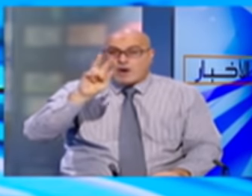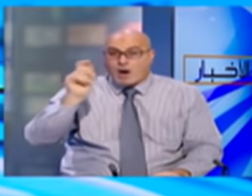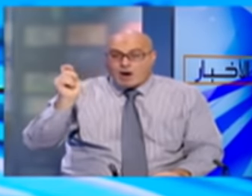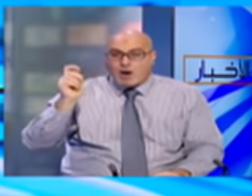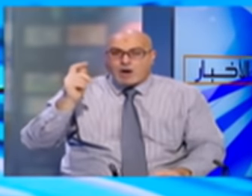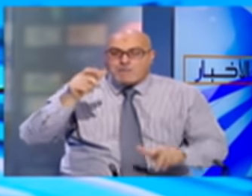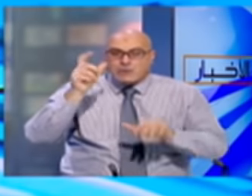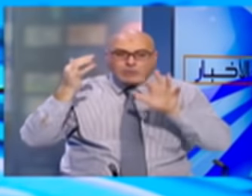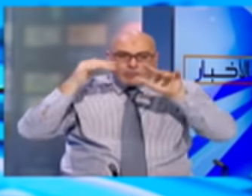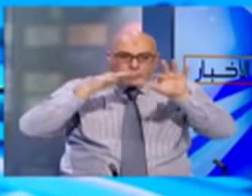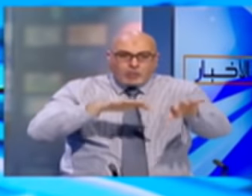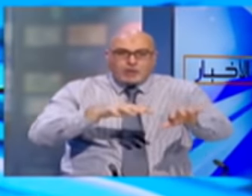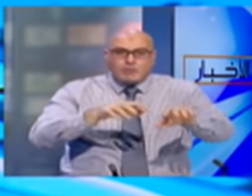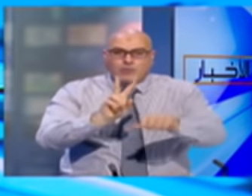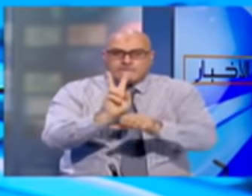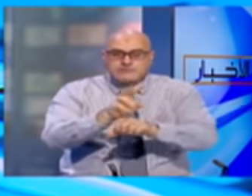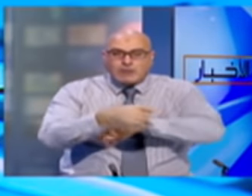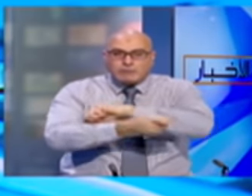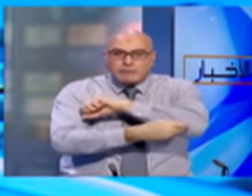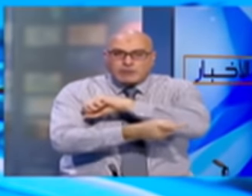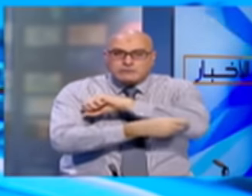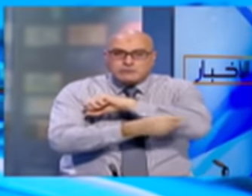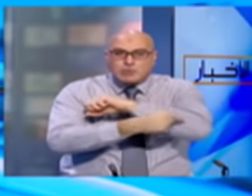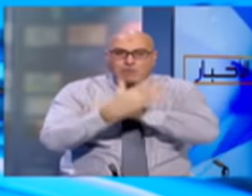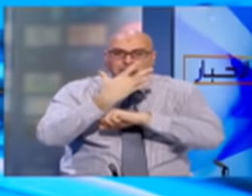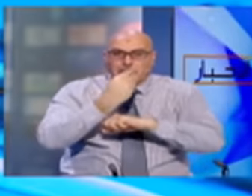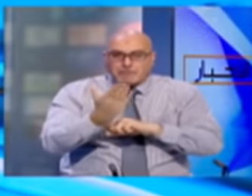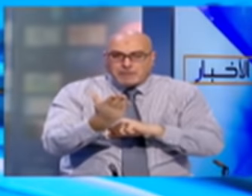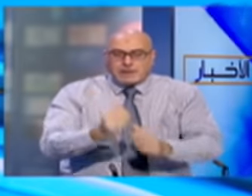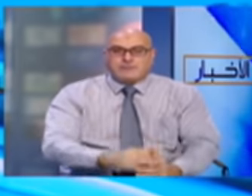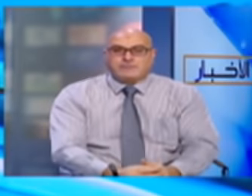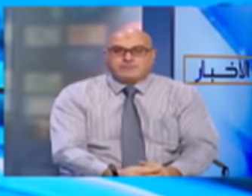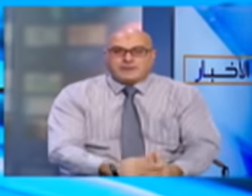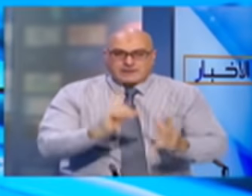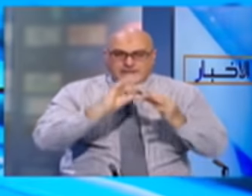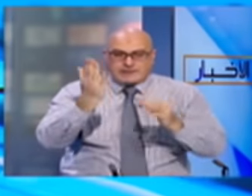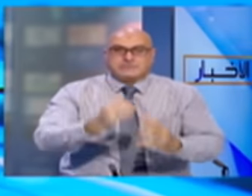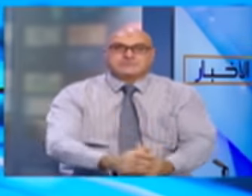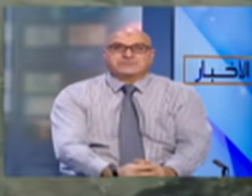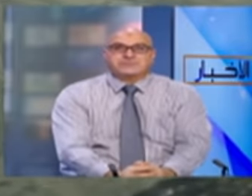تستهوي الكثيرين من عشاق الاستكشاف والفرجة. نسيمة يعقوبي.